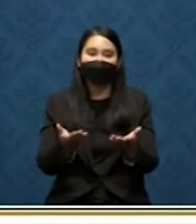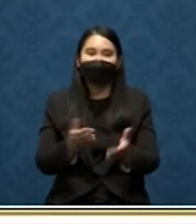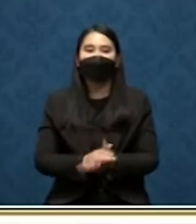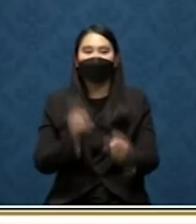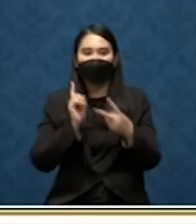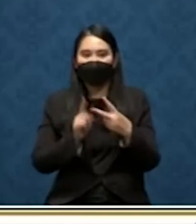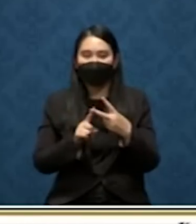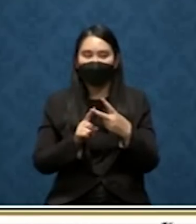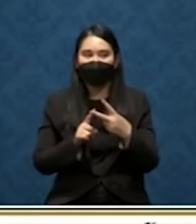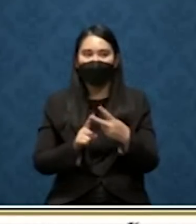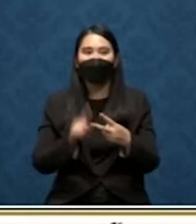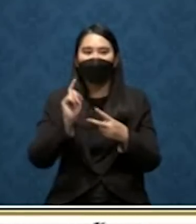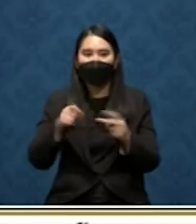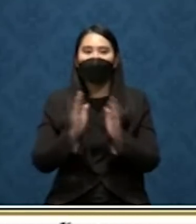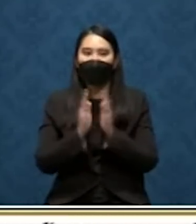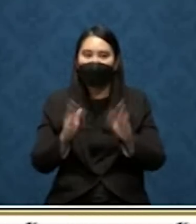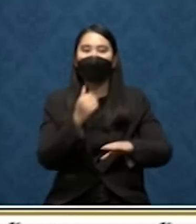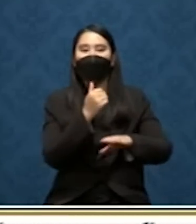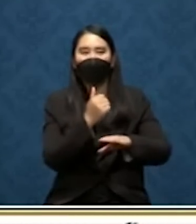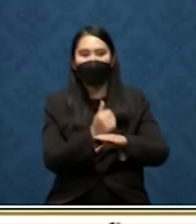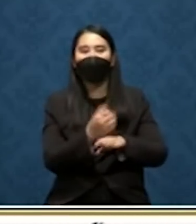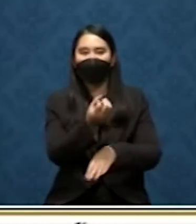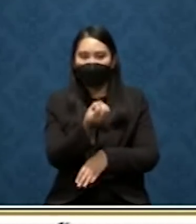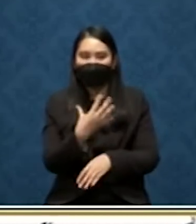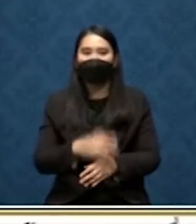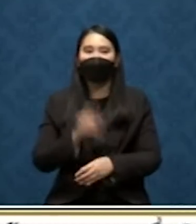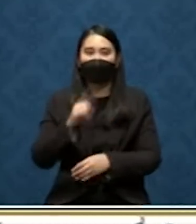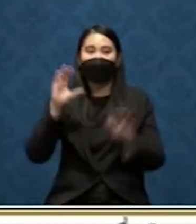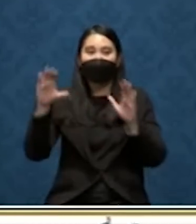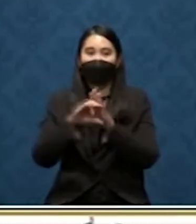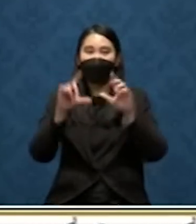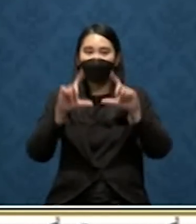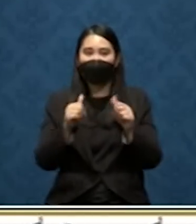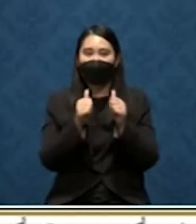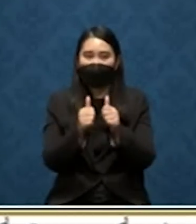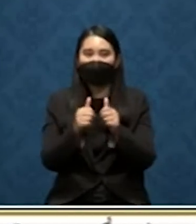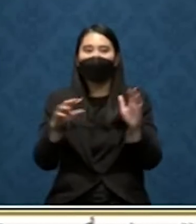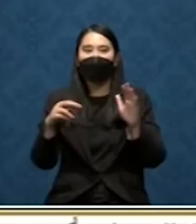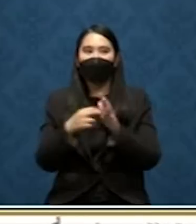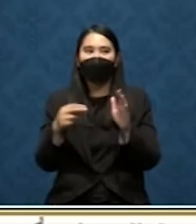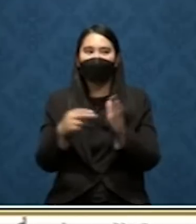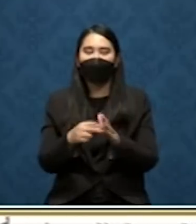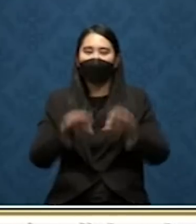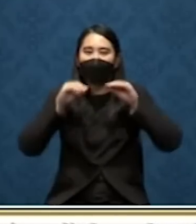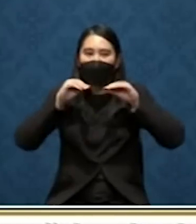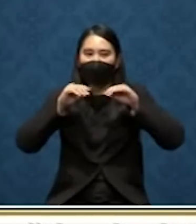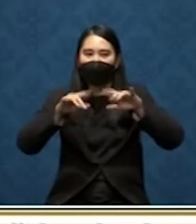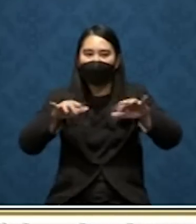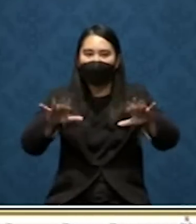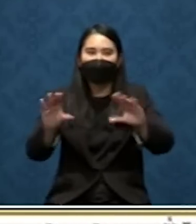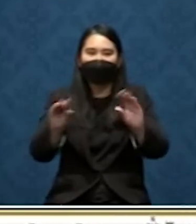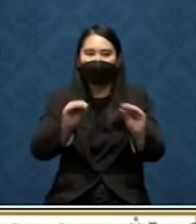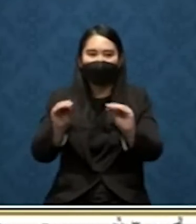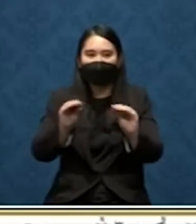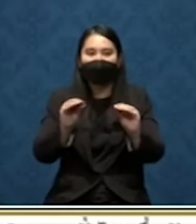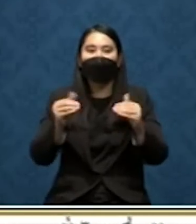อัที่สองครับ จิๆตองขบคทรมุตีที่ชีแจงเพระวารูปถ่ายพวกนี้ มันถูกนำเสนอต่อูกพูถงต่อซ